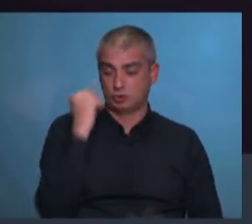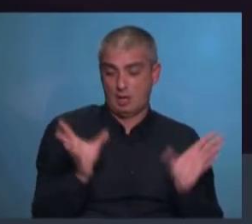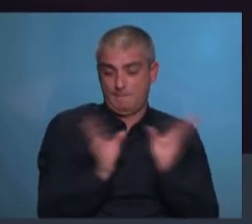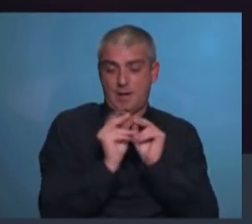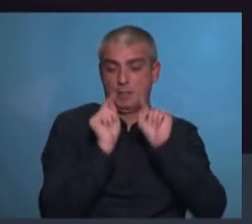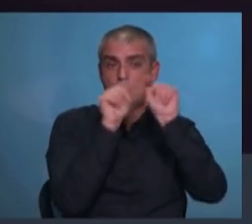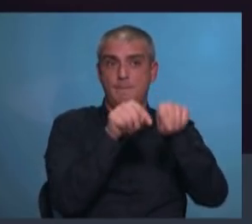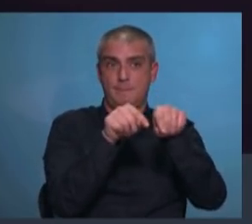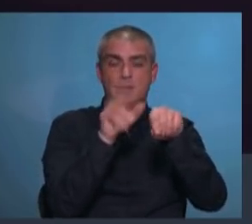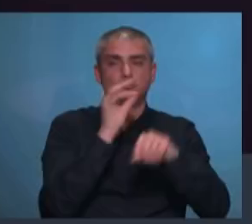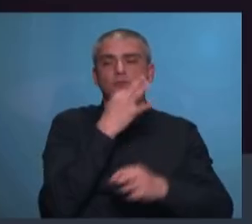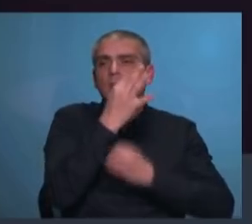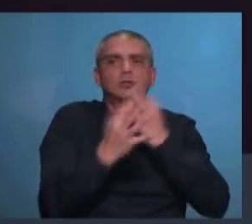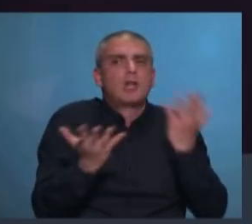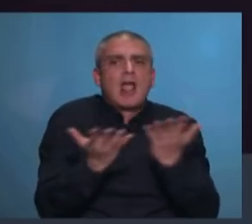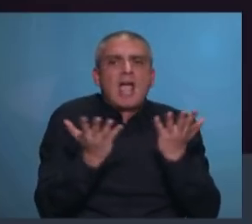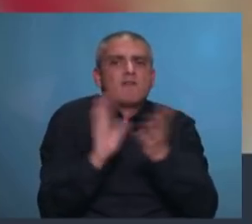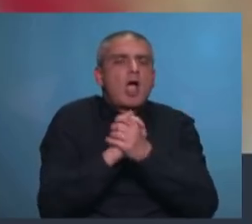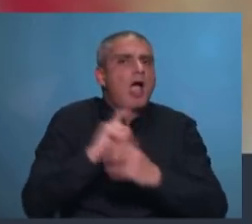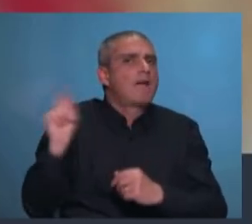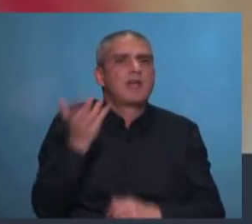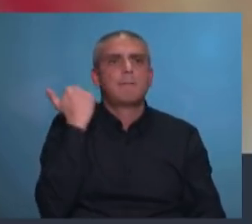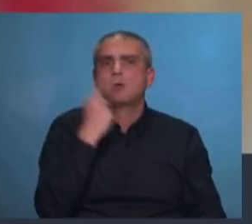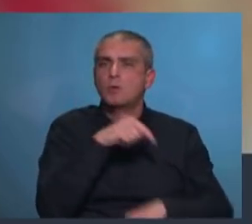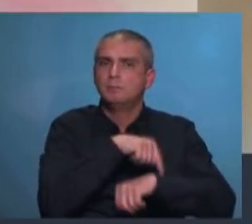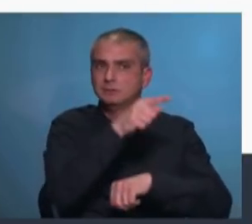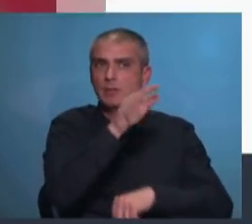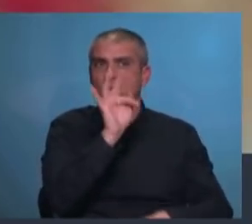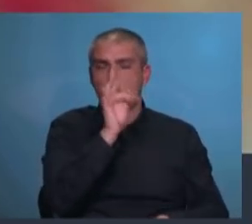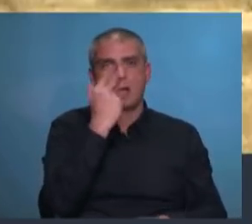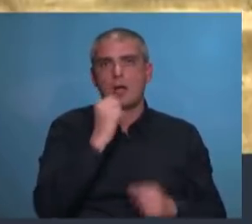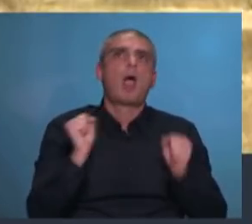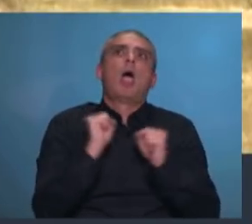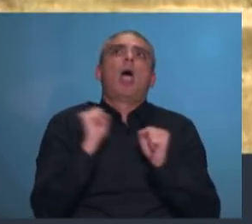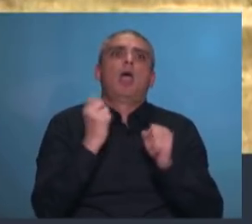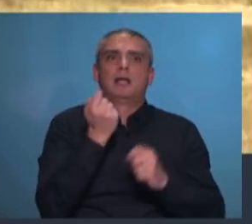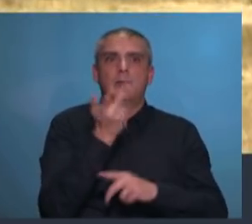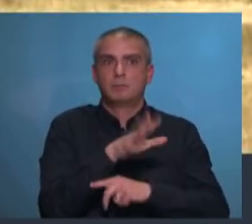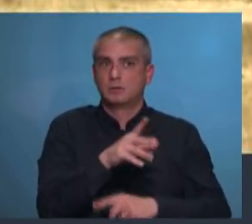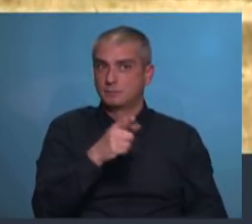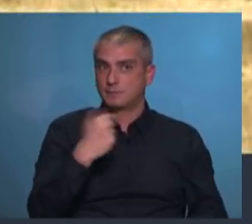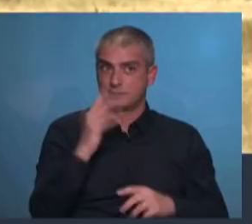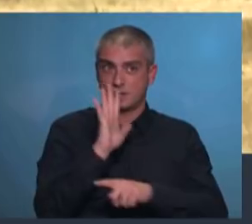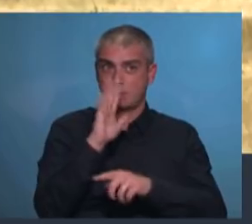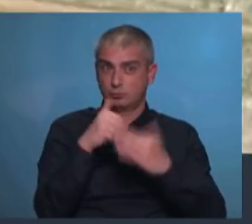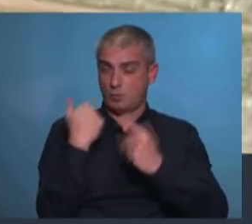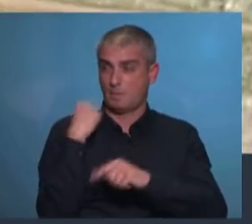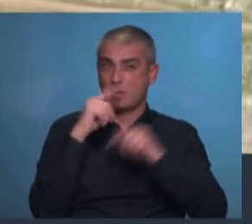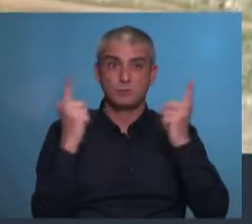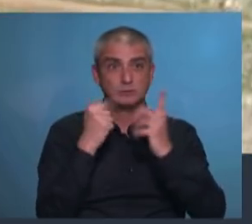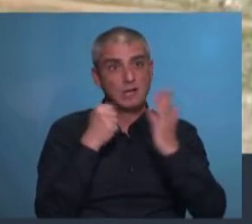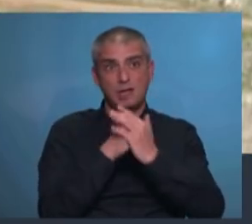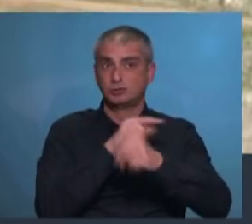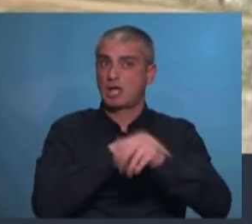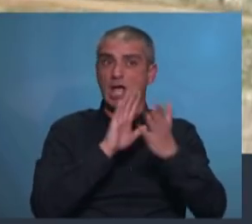לשם, כדי לשאול איפה כל החברים היו, בזמן שתוהר פרקסה למוות. חמש במוקר גם מסיבה? עד